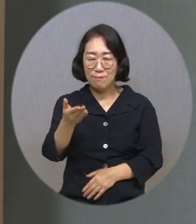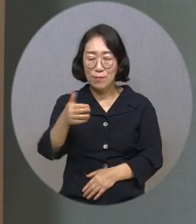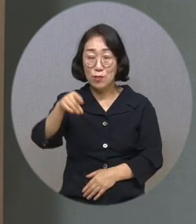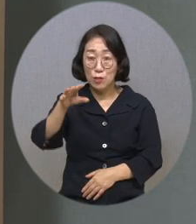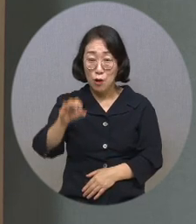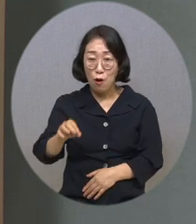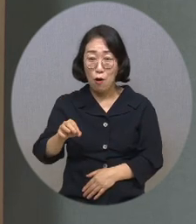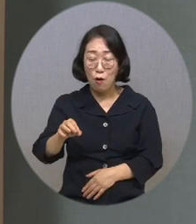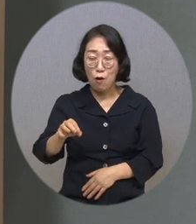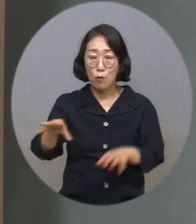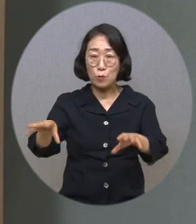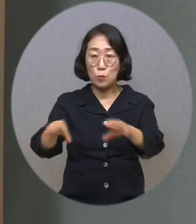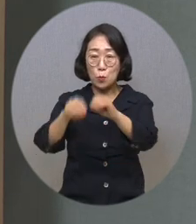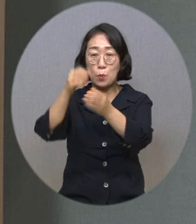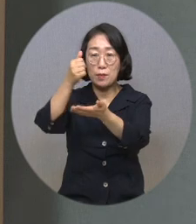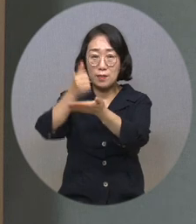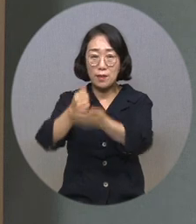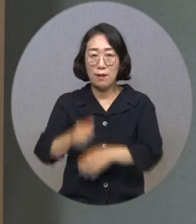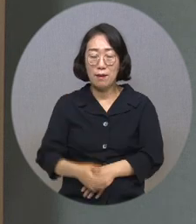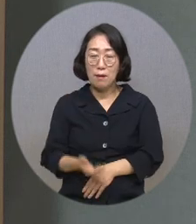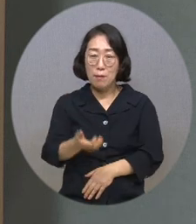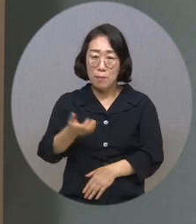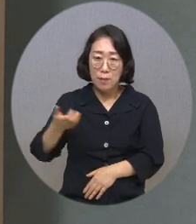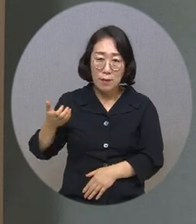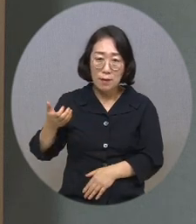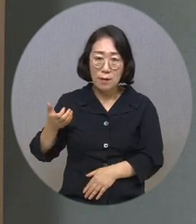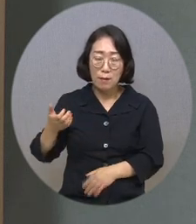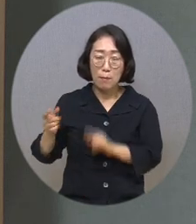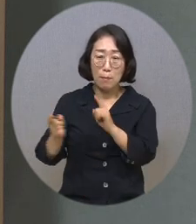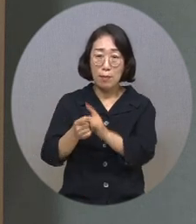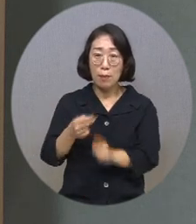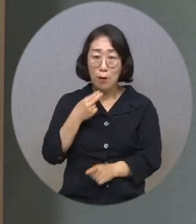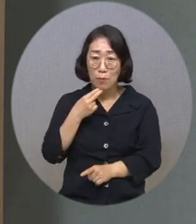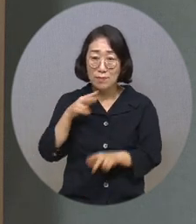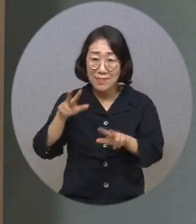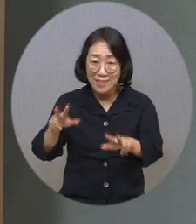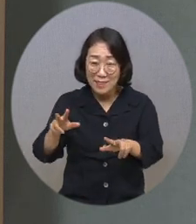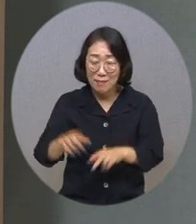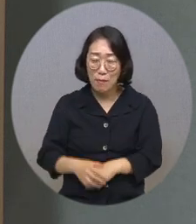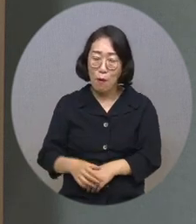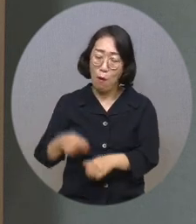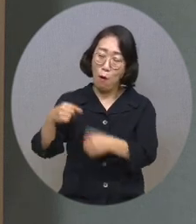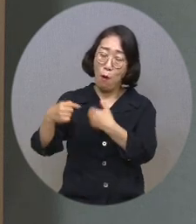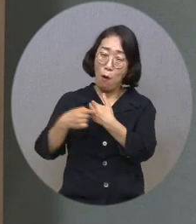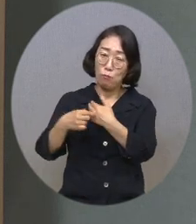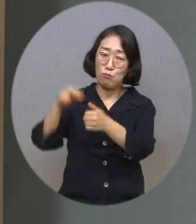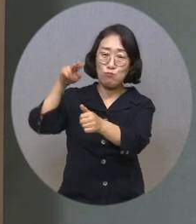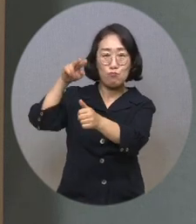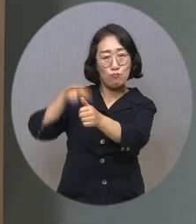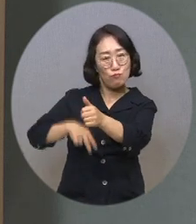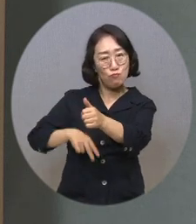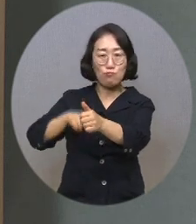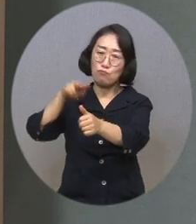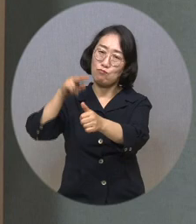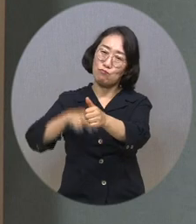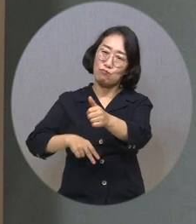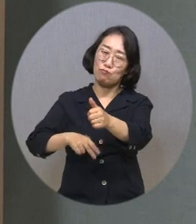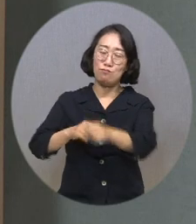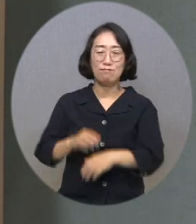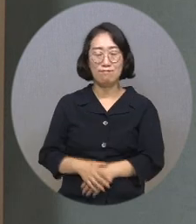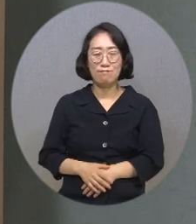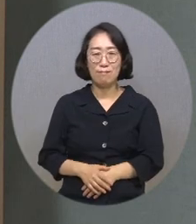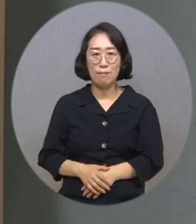총장이 제가 왜 일찍이 몰랐던가. 겉으로 볼 때는 그런 철학을